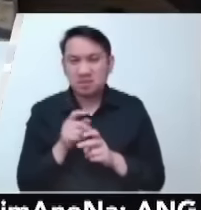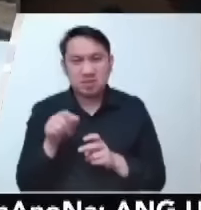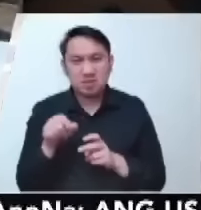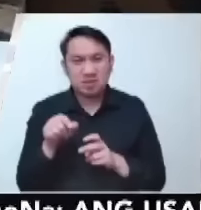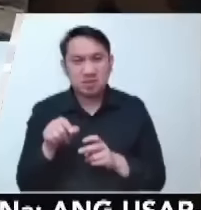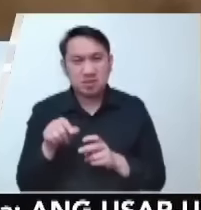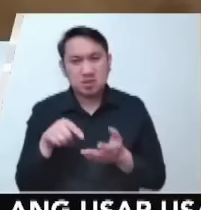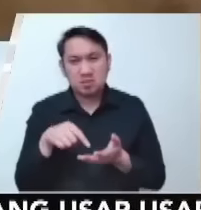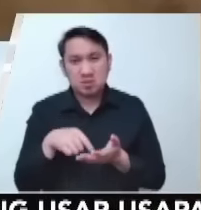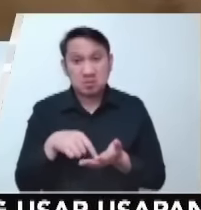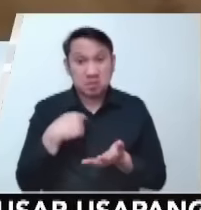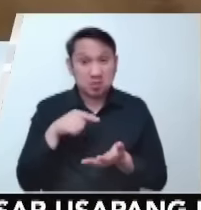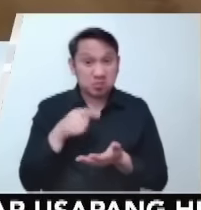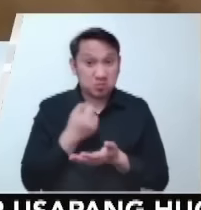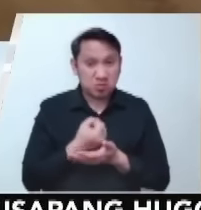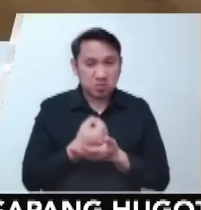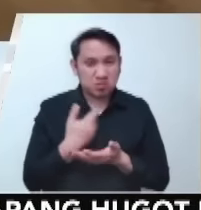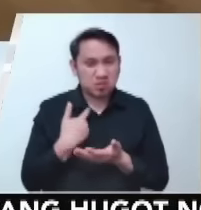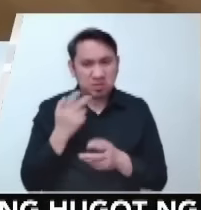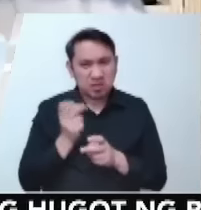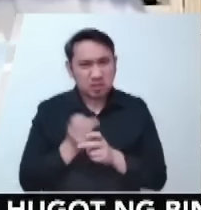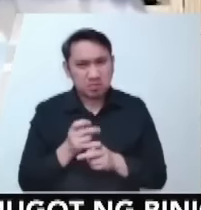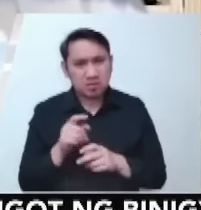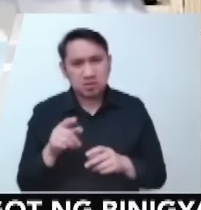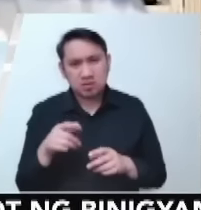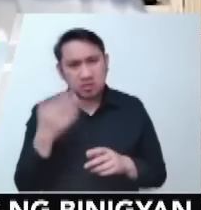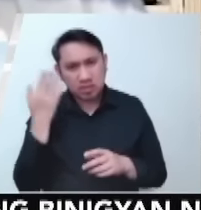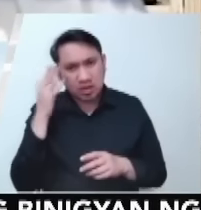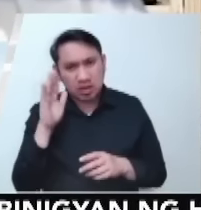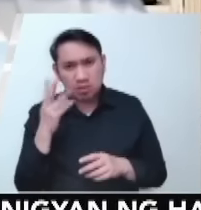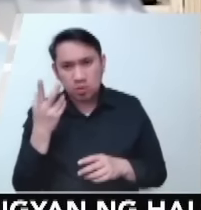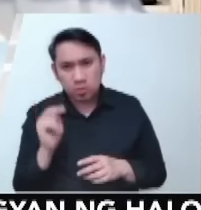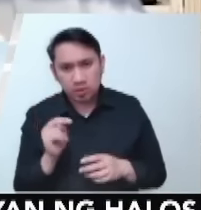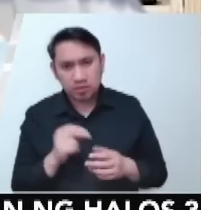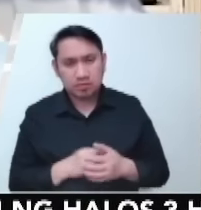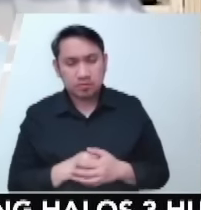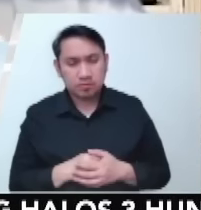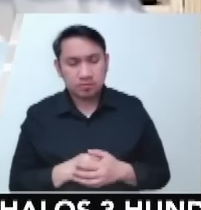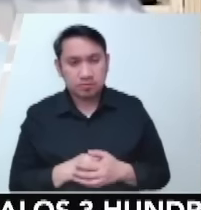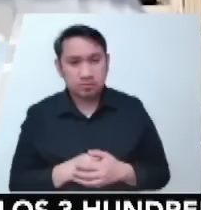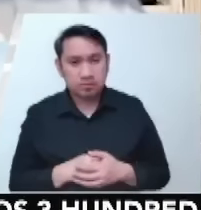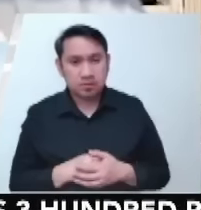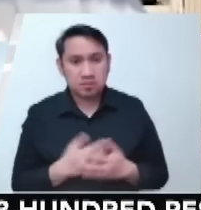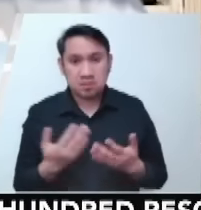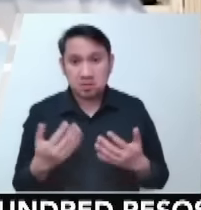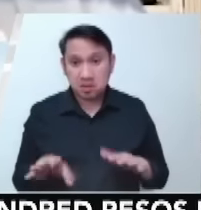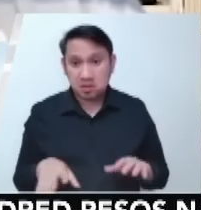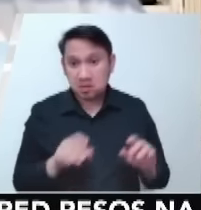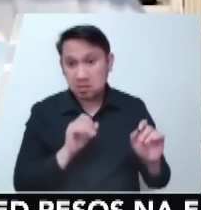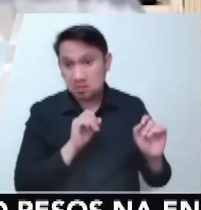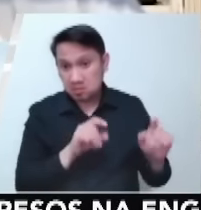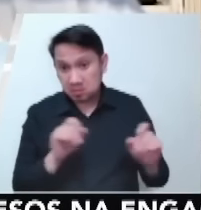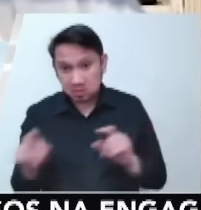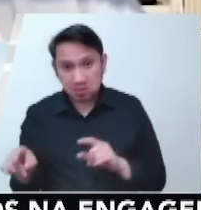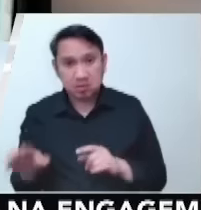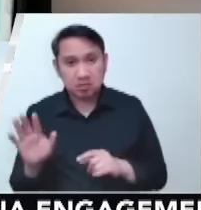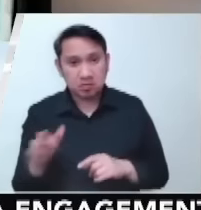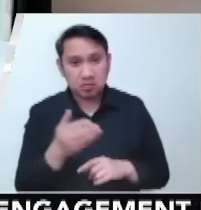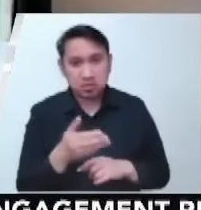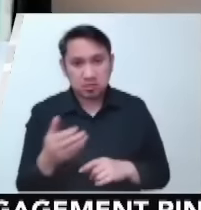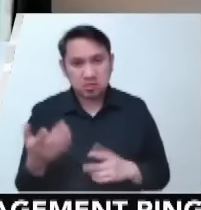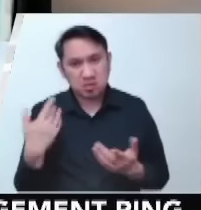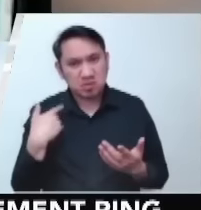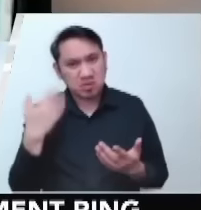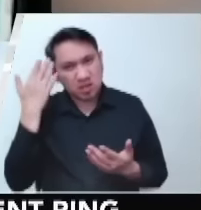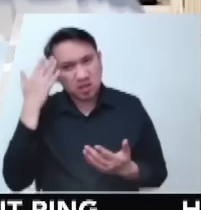kanilang naiwang sweldo pero hindi raw masabi kung kailan kung makabenta raw ng ari-arian ng kili eh Hanggang kailan kaya yon